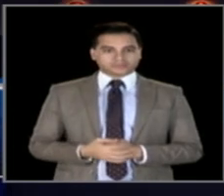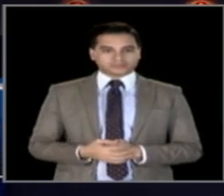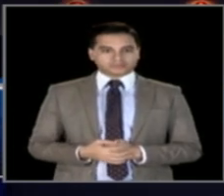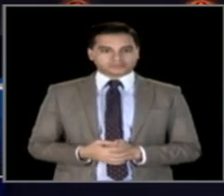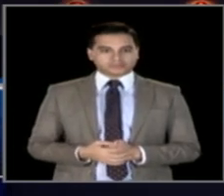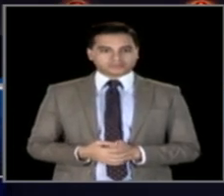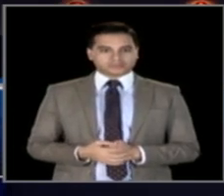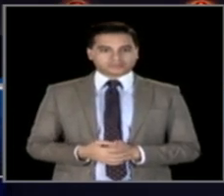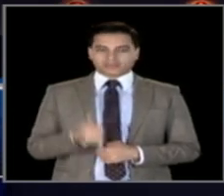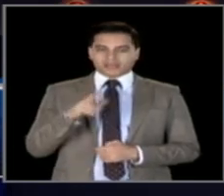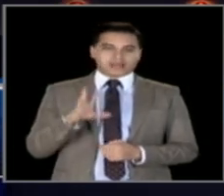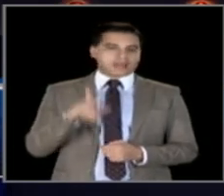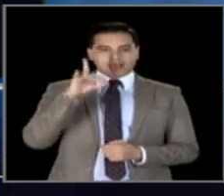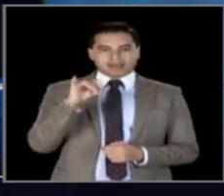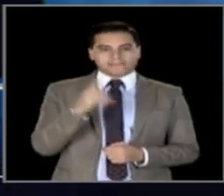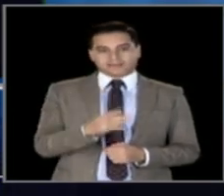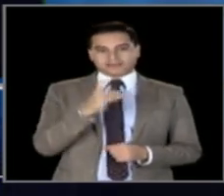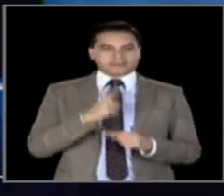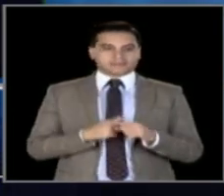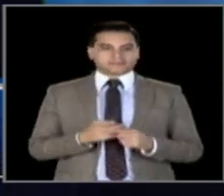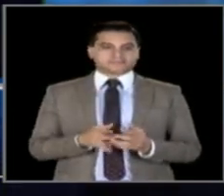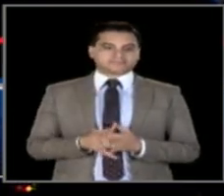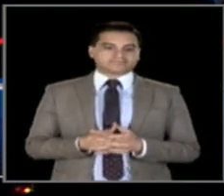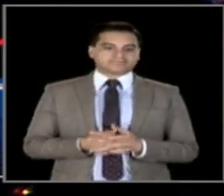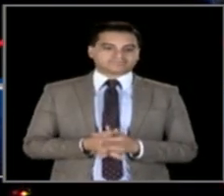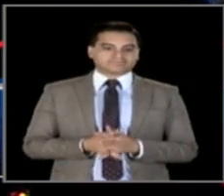1178. يا إلهام، إجابة خاطئة.